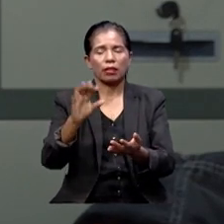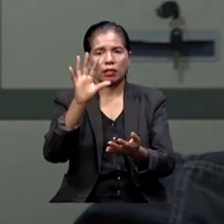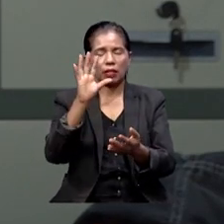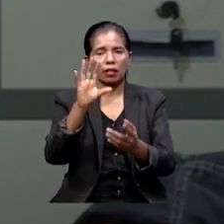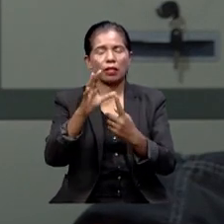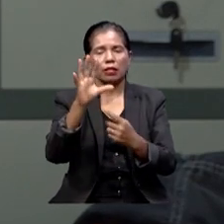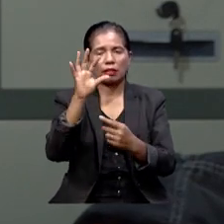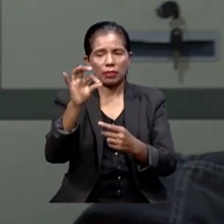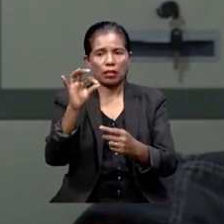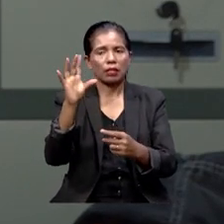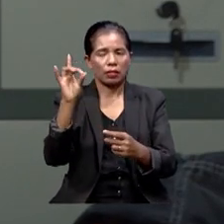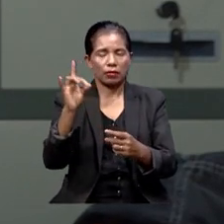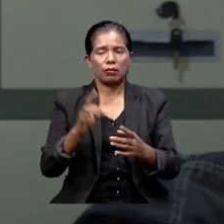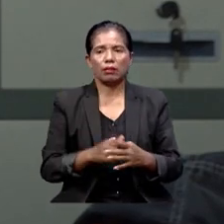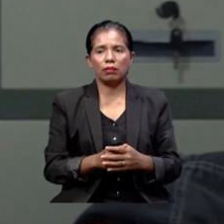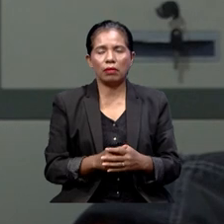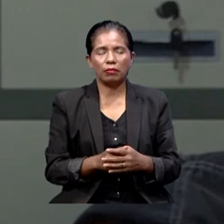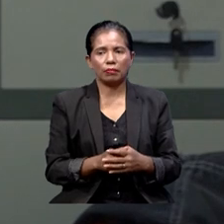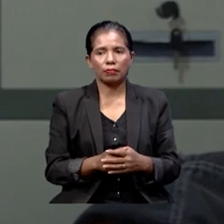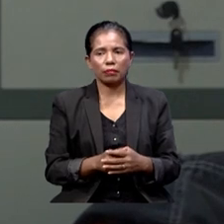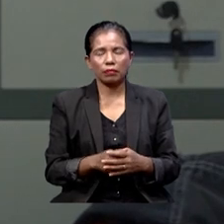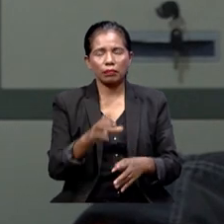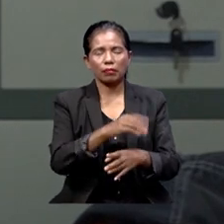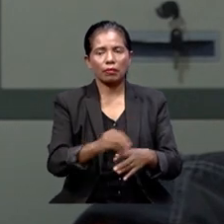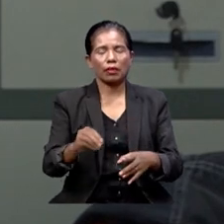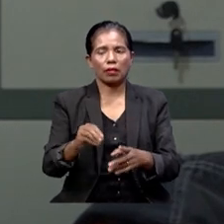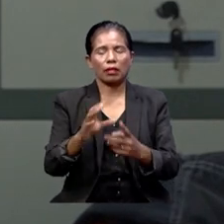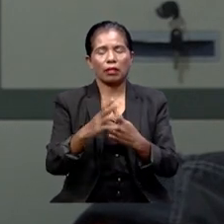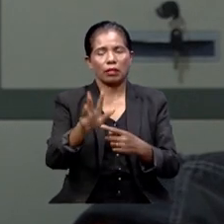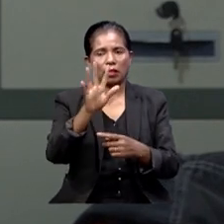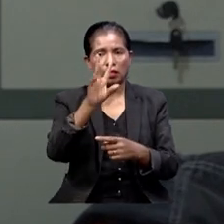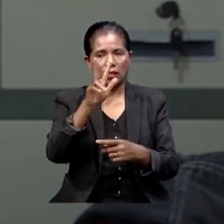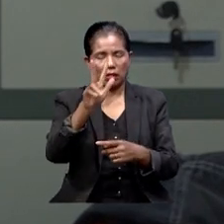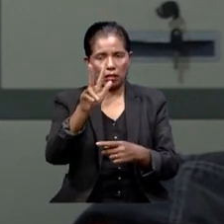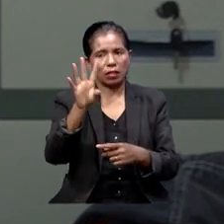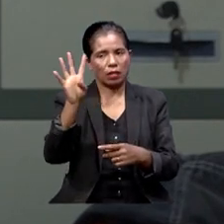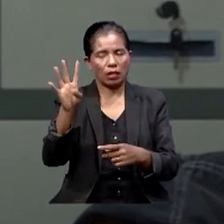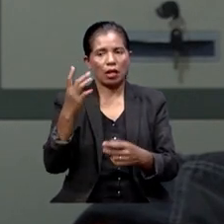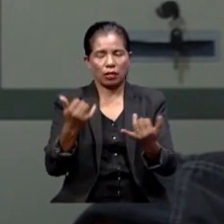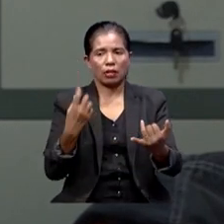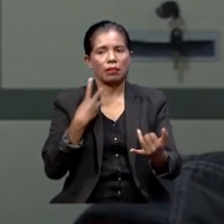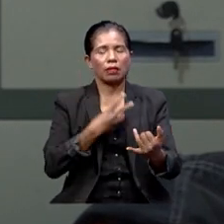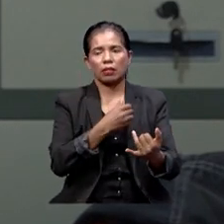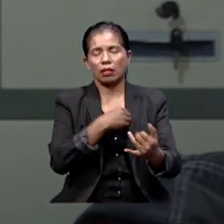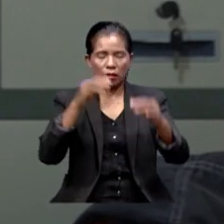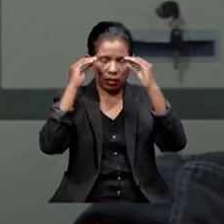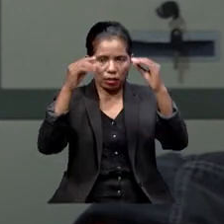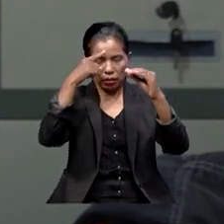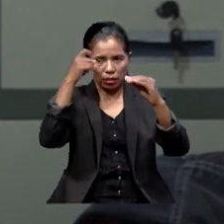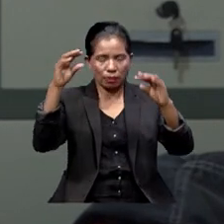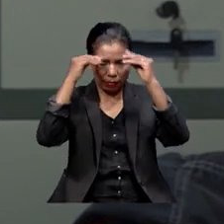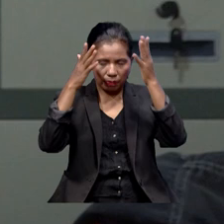maka klas tolu ka hatida, agora da raun, a misira kubele taka tamane por sor nai